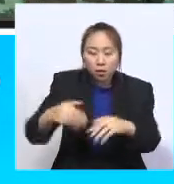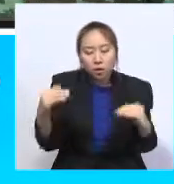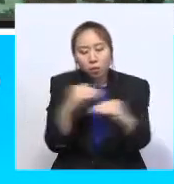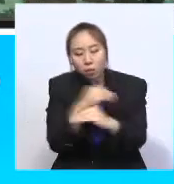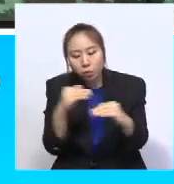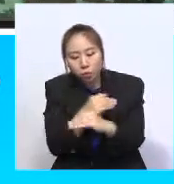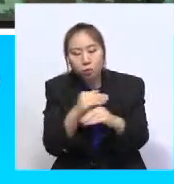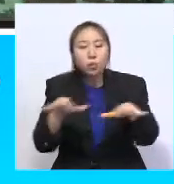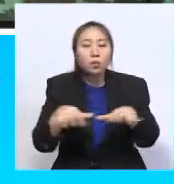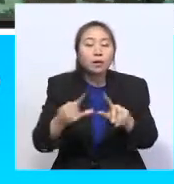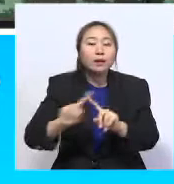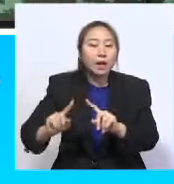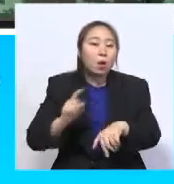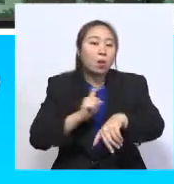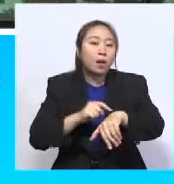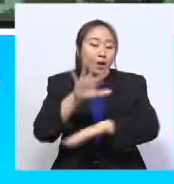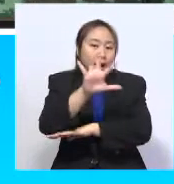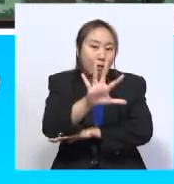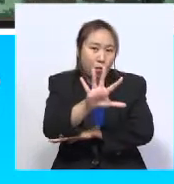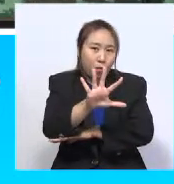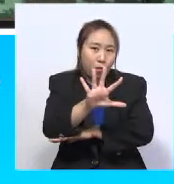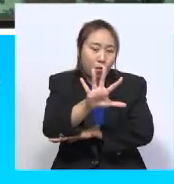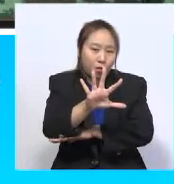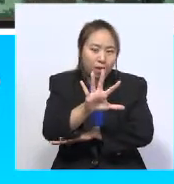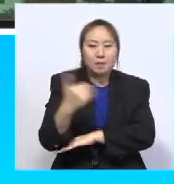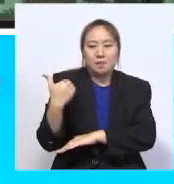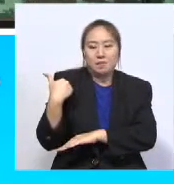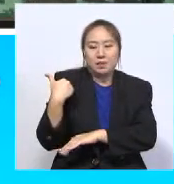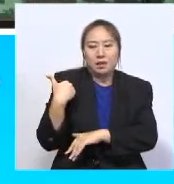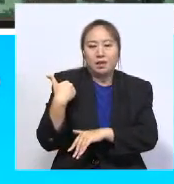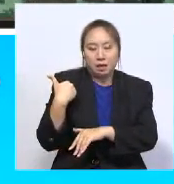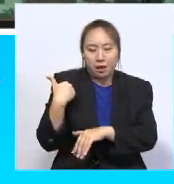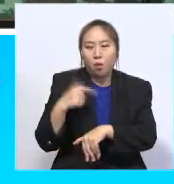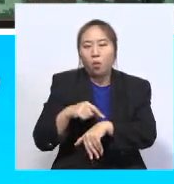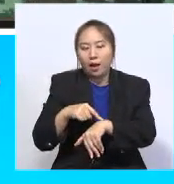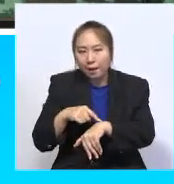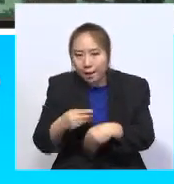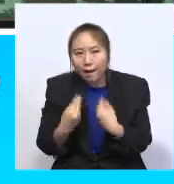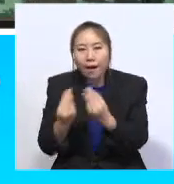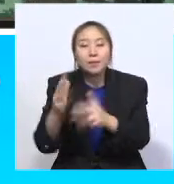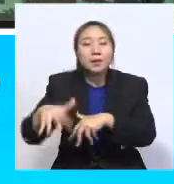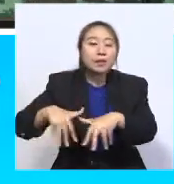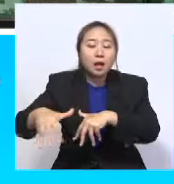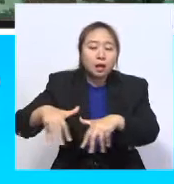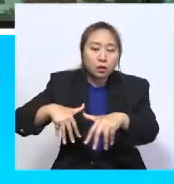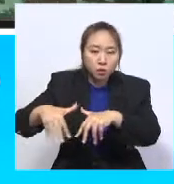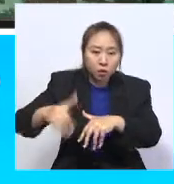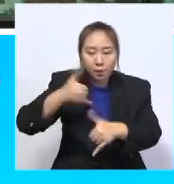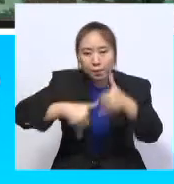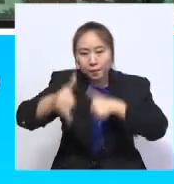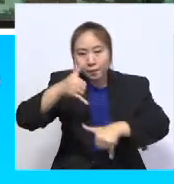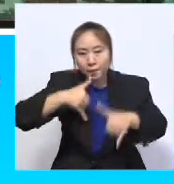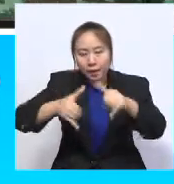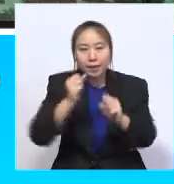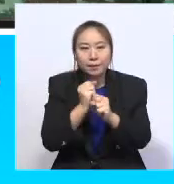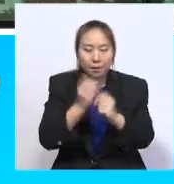ไปมาเช่นในช่วงเวลาประมาณ 17:00 น.ณด่านตรวจแล้วก็จะปรับเป็นด่านอำนวยความสะดวก เพื่อให้พี่น้องประชาชนสามารถที่จะไปประกอบสาธ